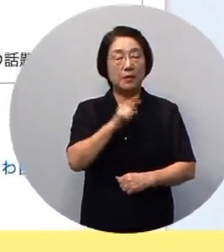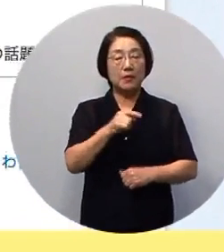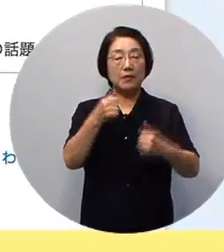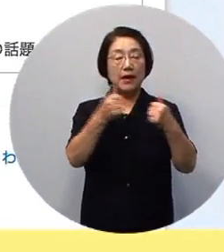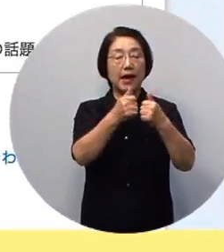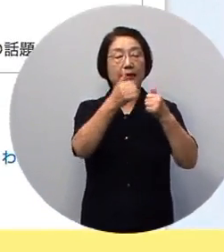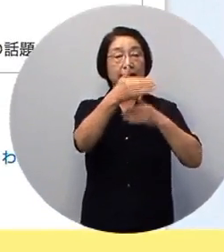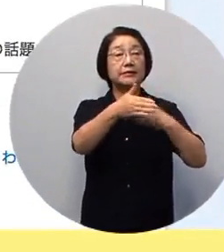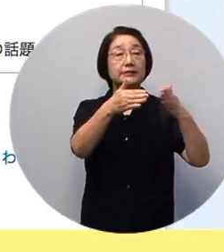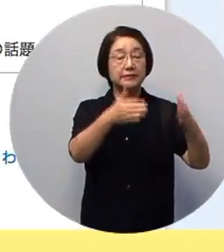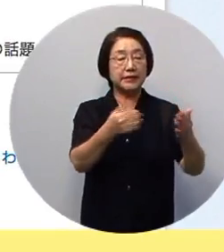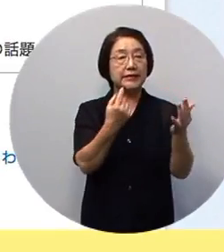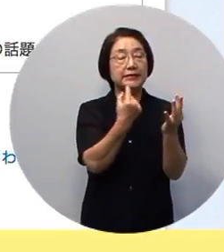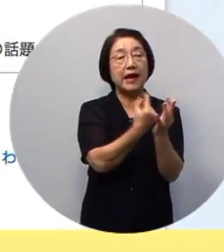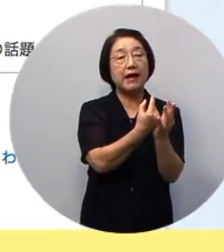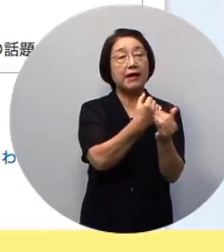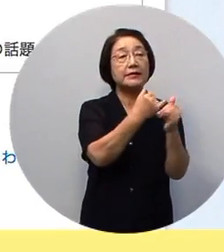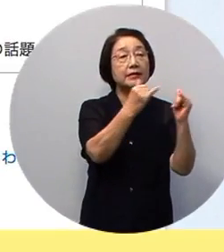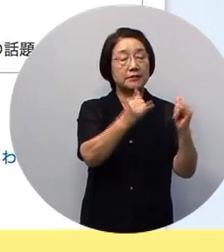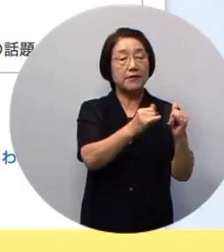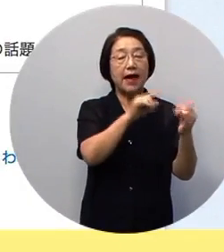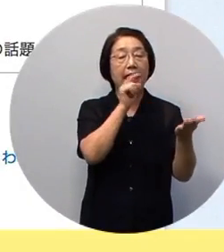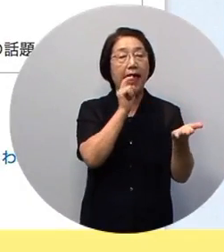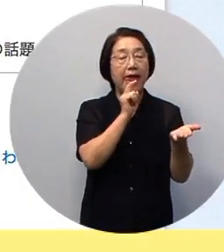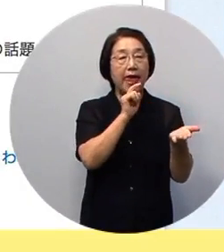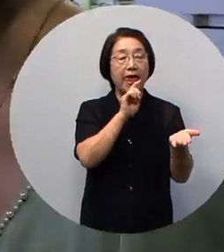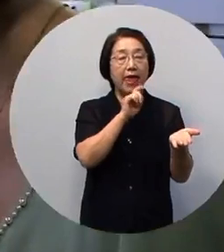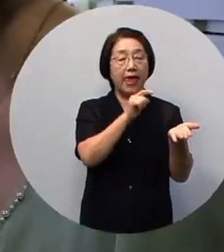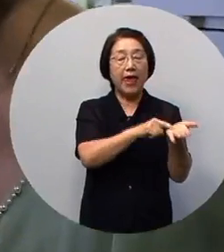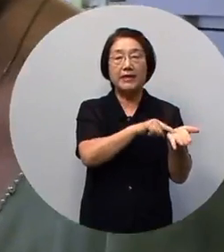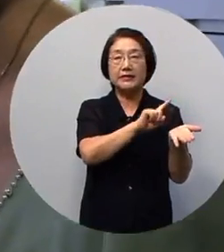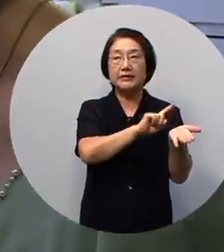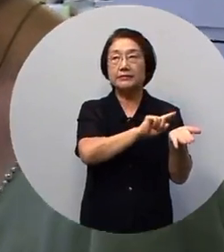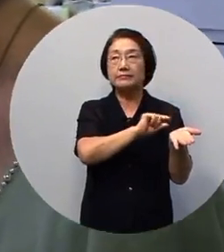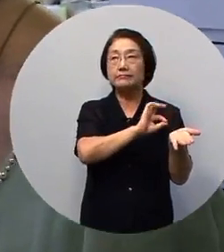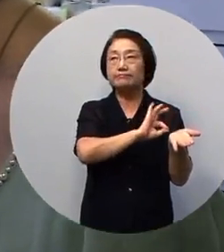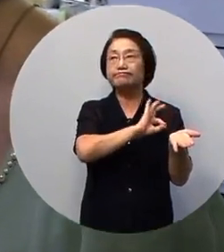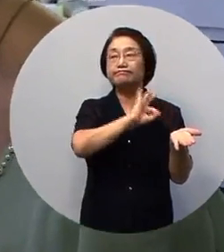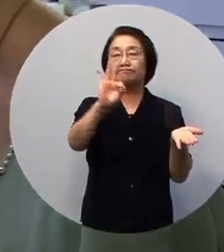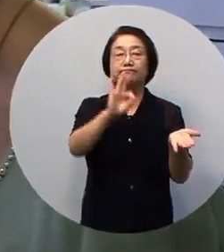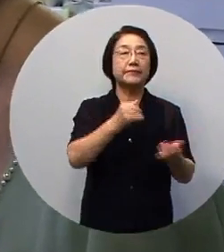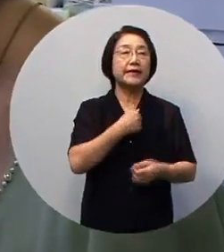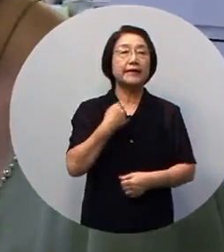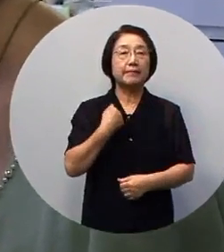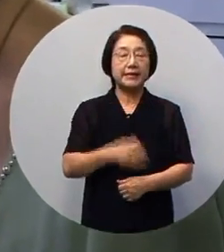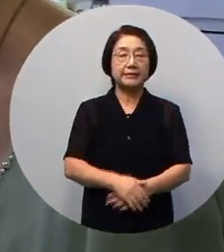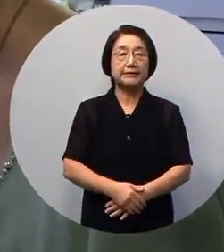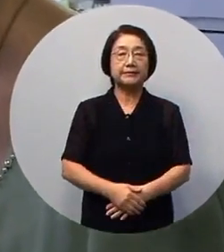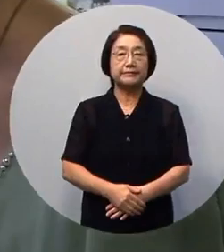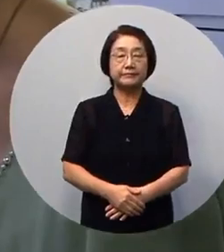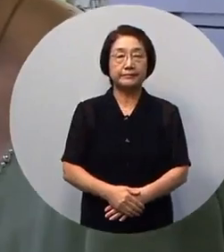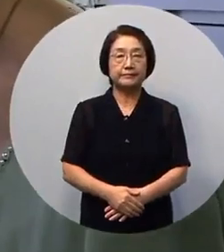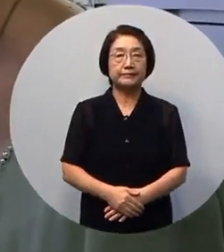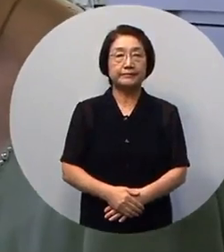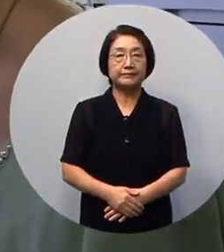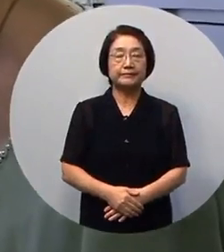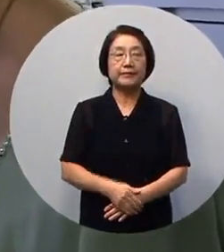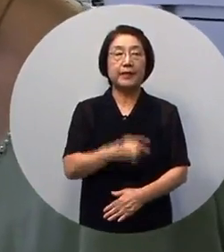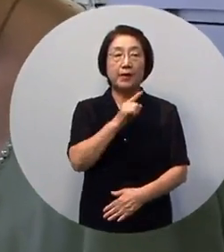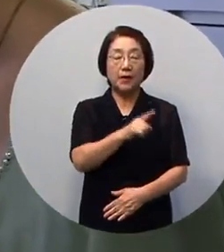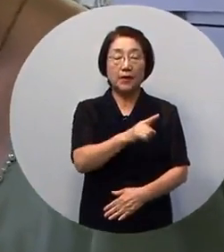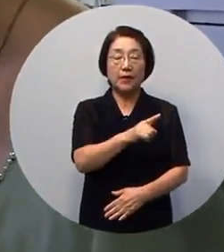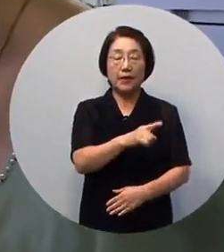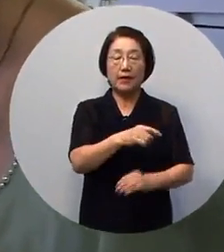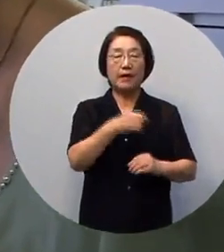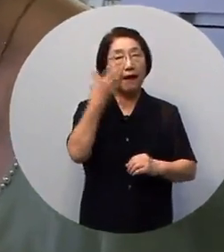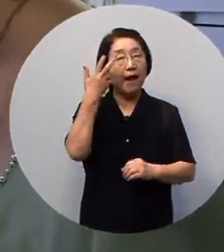たら、はい、返信というボタンがあるんですけれども、 そうですね、 はい、そちらを押していただくと、この、記事に対して例